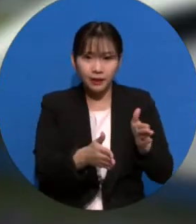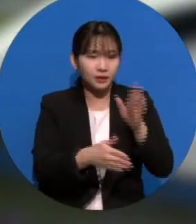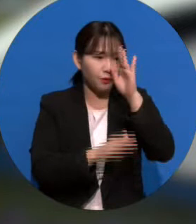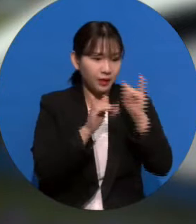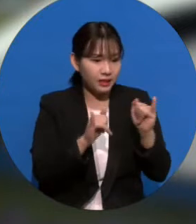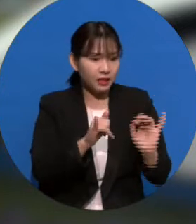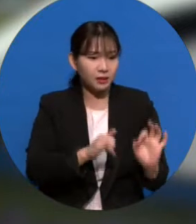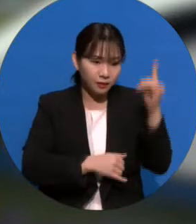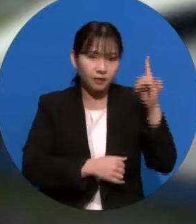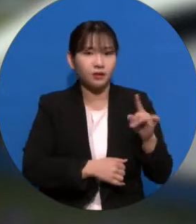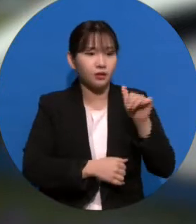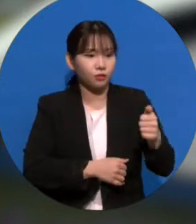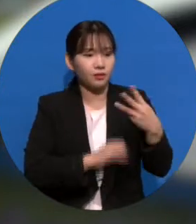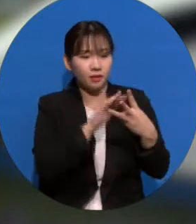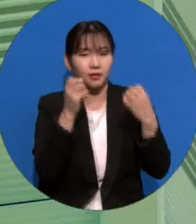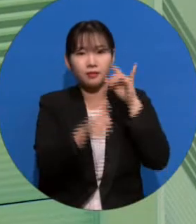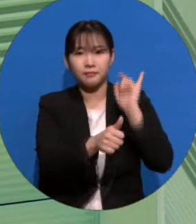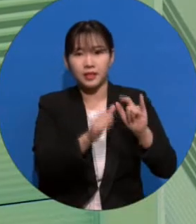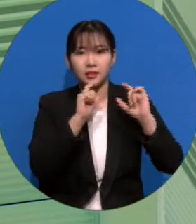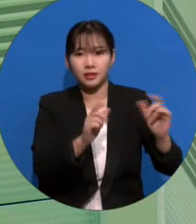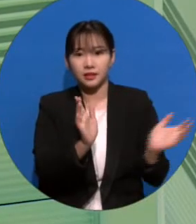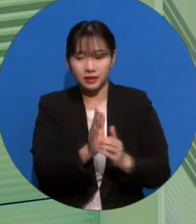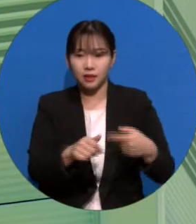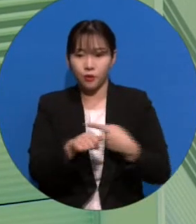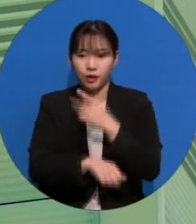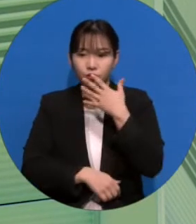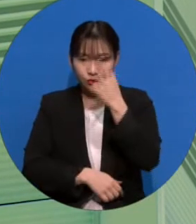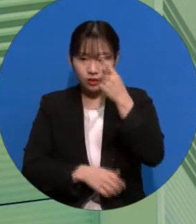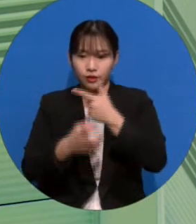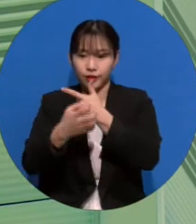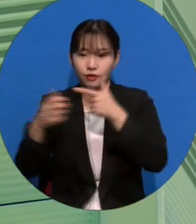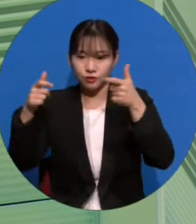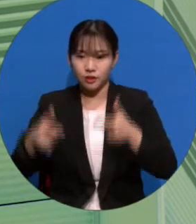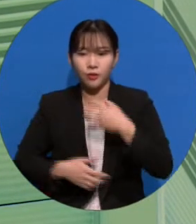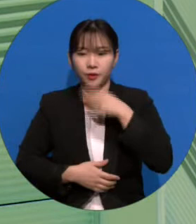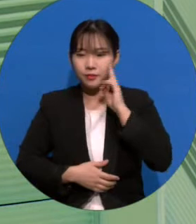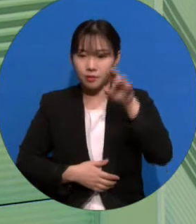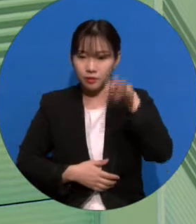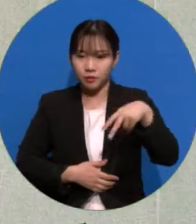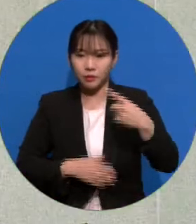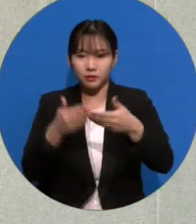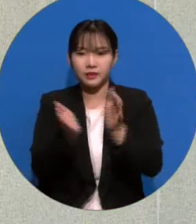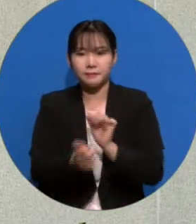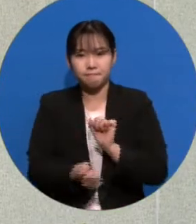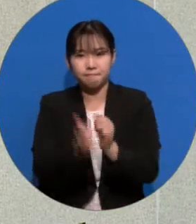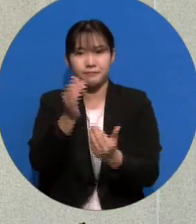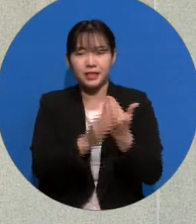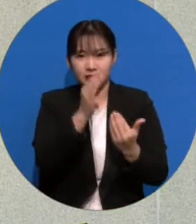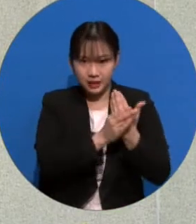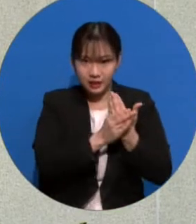중심으로 53명이 신규 확진됐습니다. 이 밖에도 순천과 나주 지역 고위험 시설에서도 집단 감염이